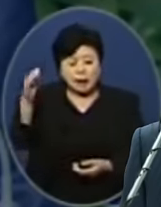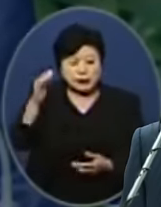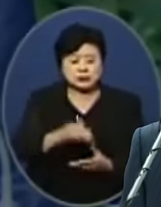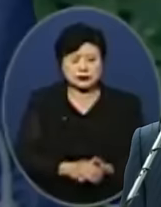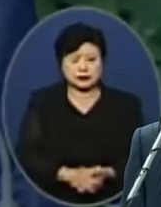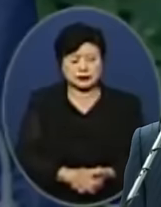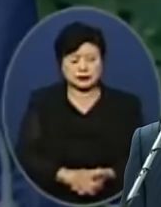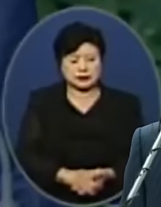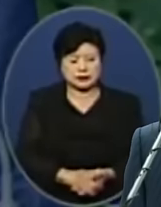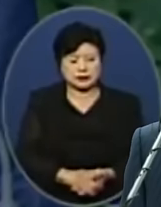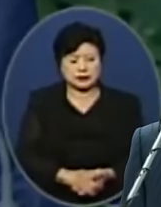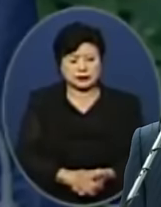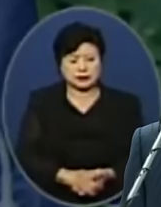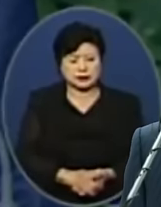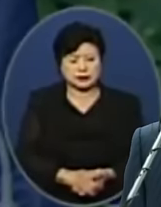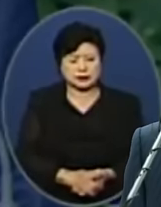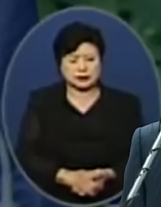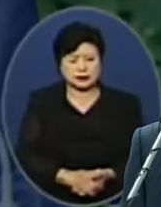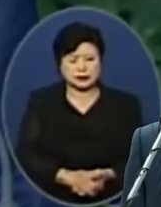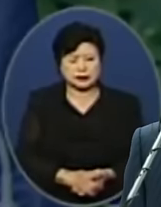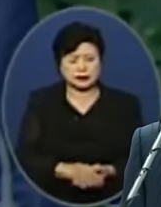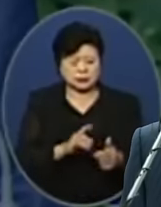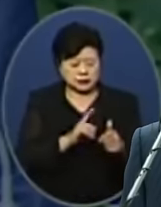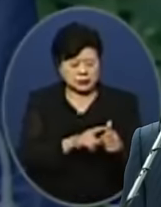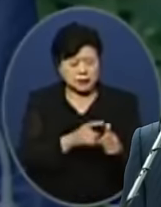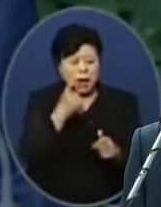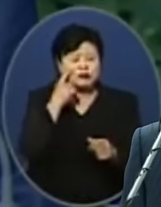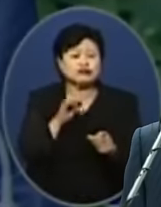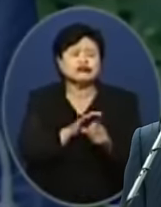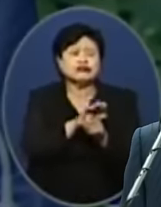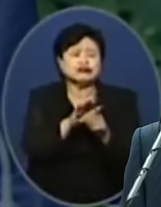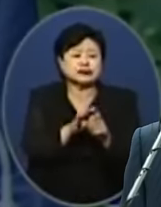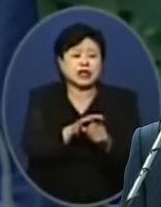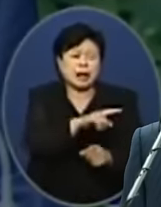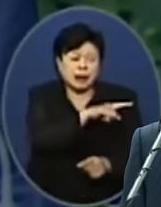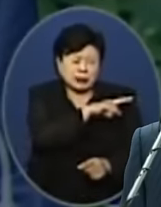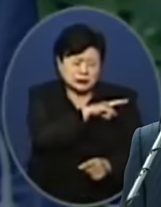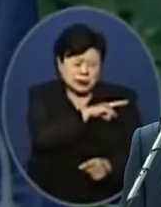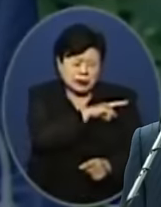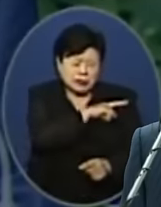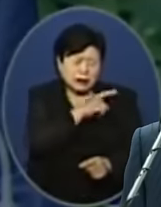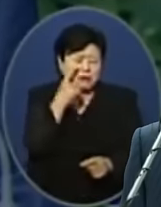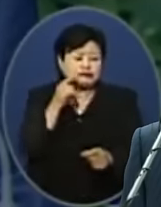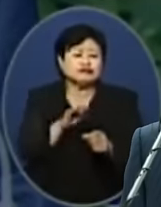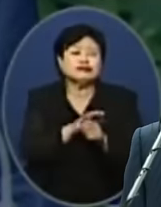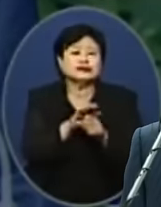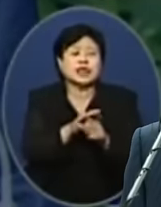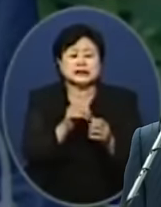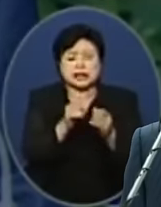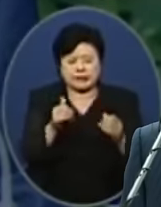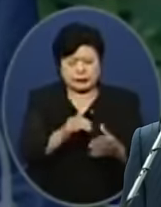갔었습니다. 이 사람보다 더 비참한 상황을 겪은 사람이